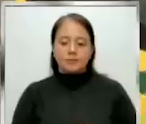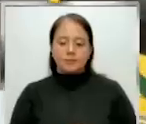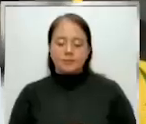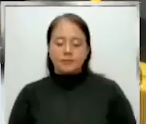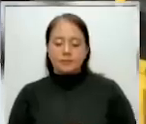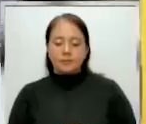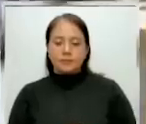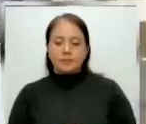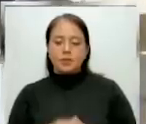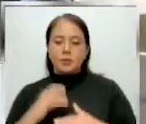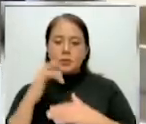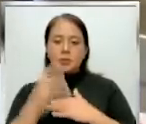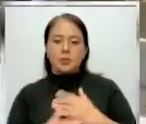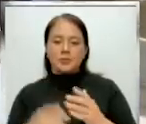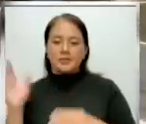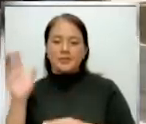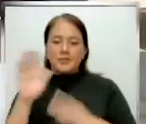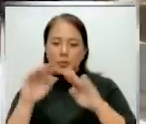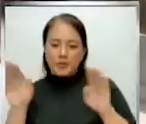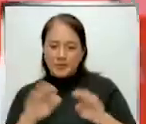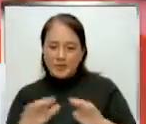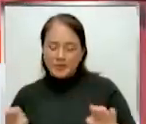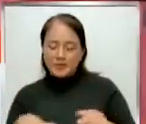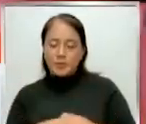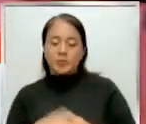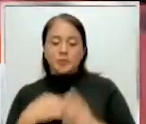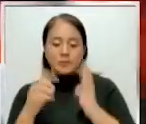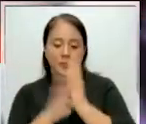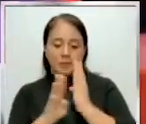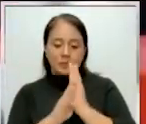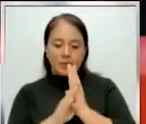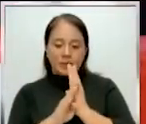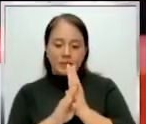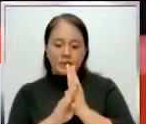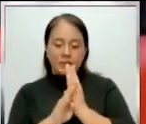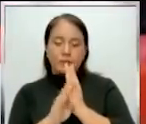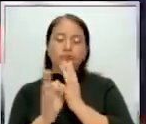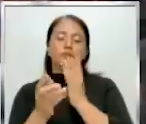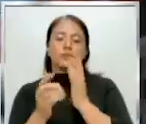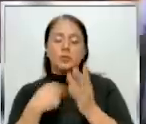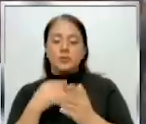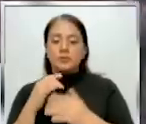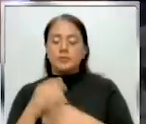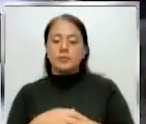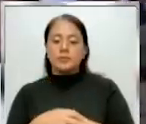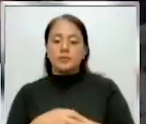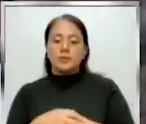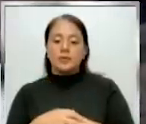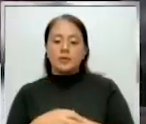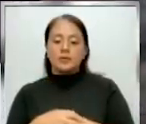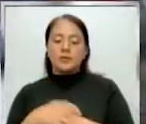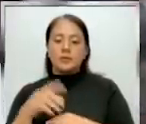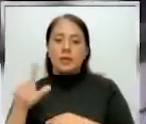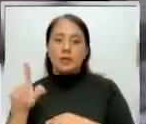Mapapaaga ang pamasko para sa mga suki ng EDSA bus carousel. Mas paaagahin ng Department of Transportation ang pagpapatupad ng 24